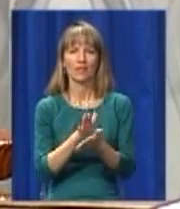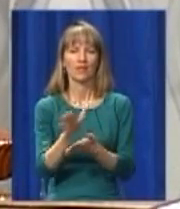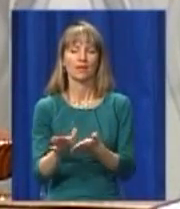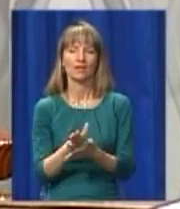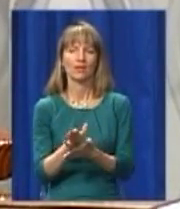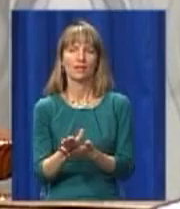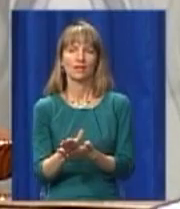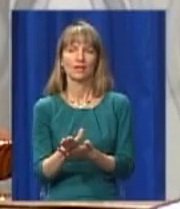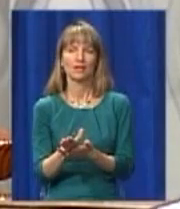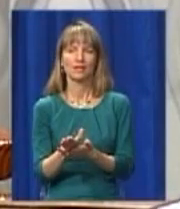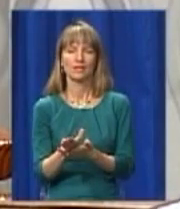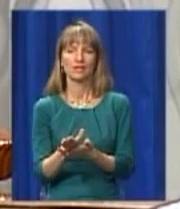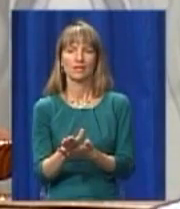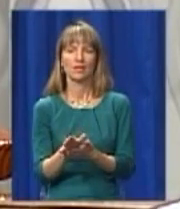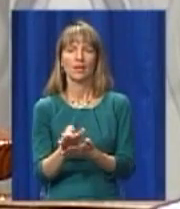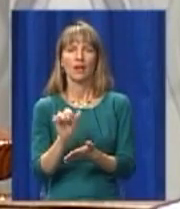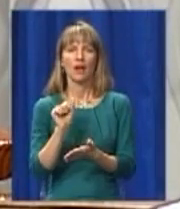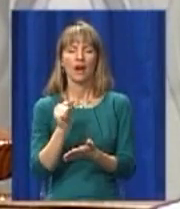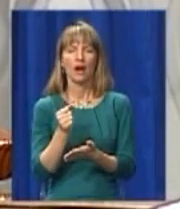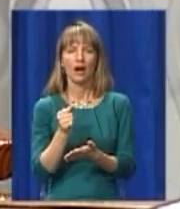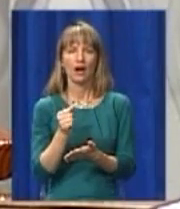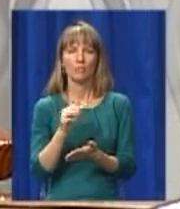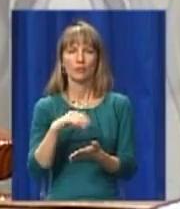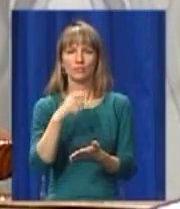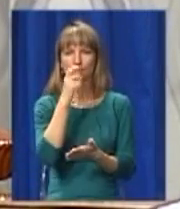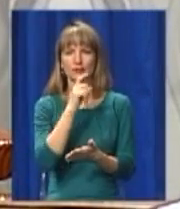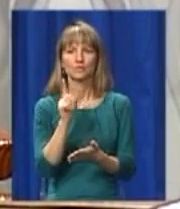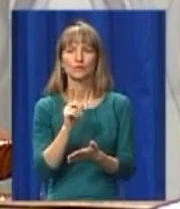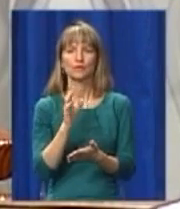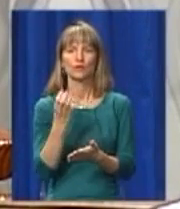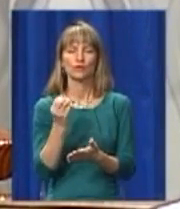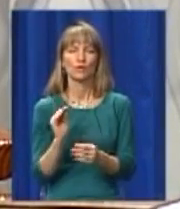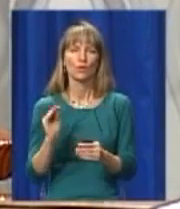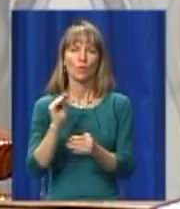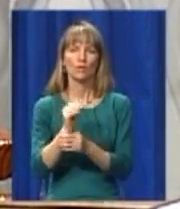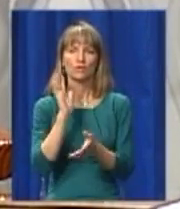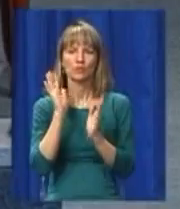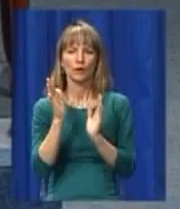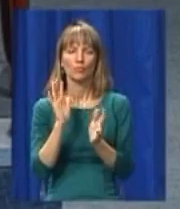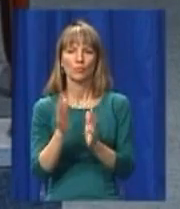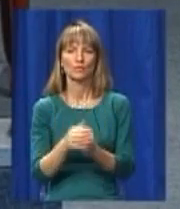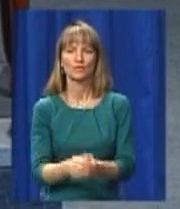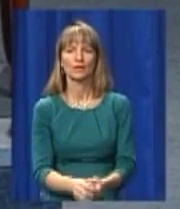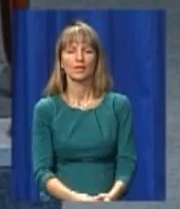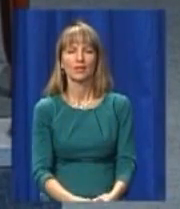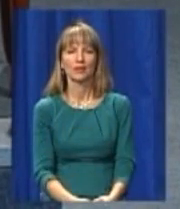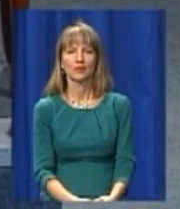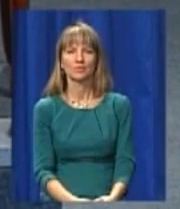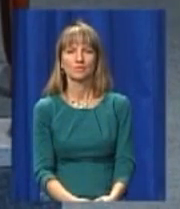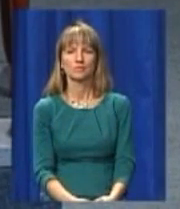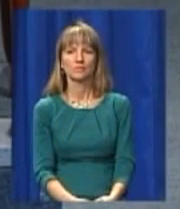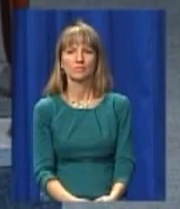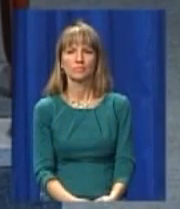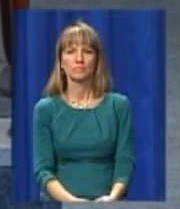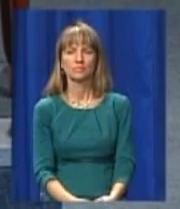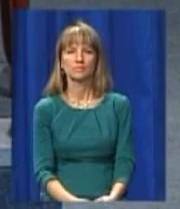А, ну, как бы, эффекта такого-то и нету. Я давай еще больше шампуня. Думаю, да что ж такое? Бедный кит. Ну, в